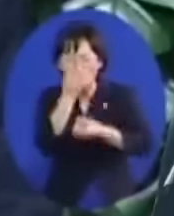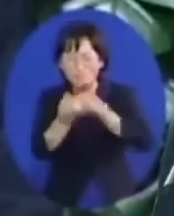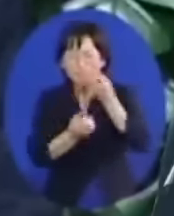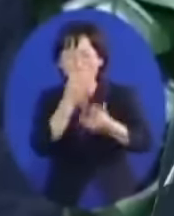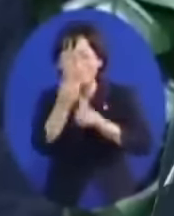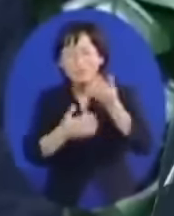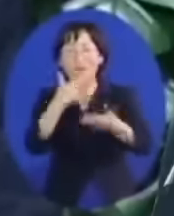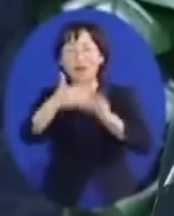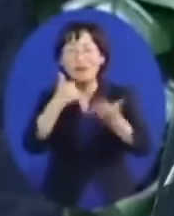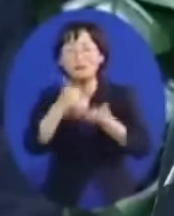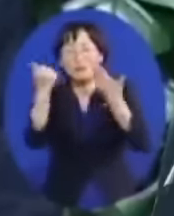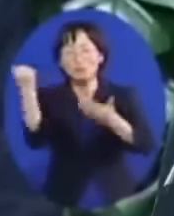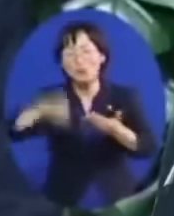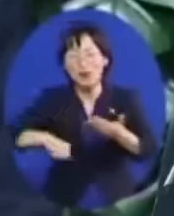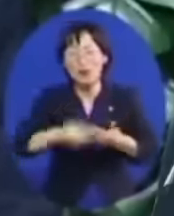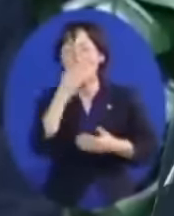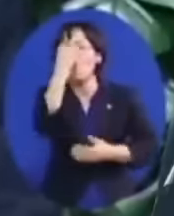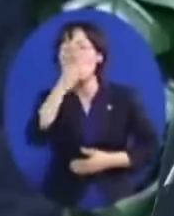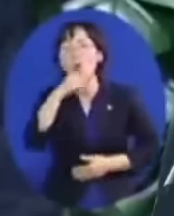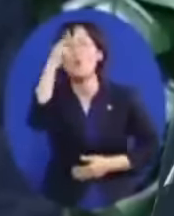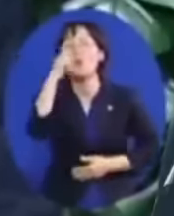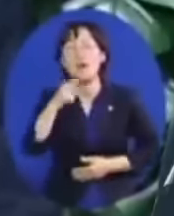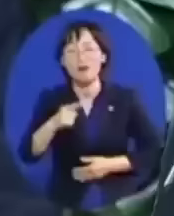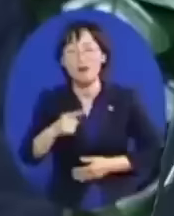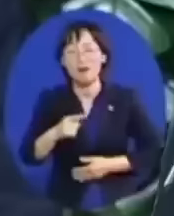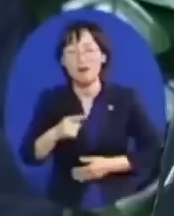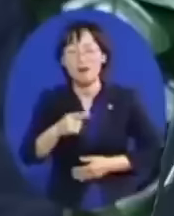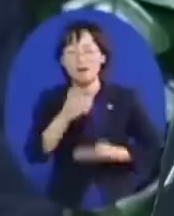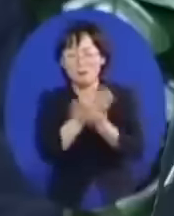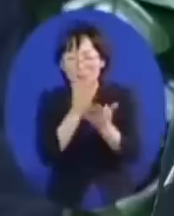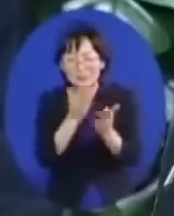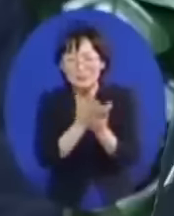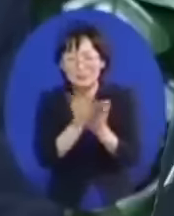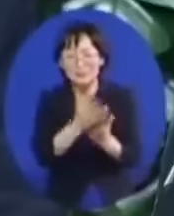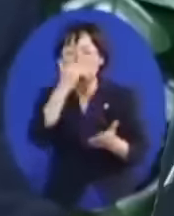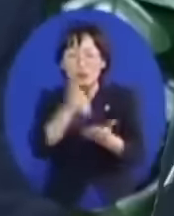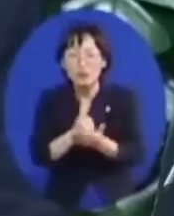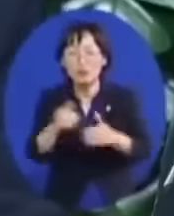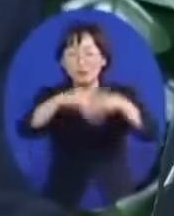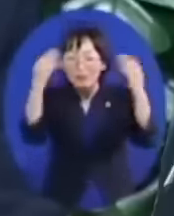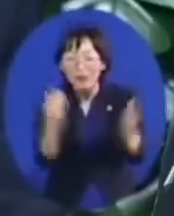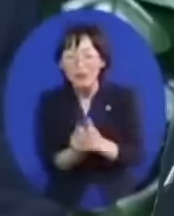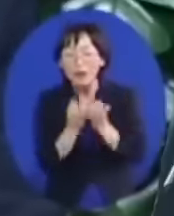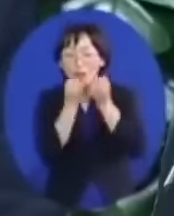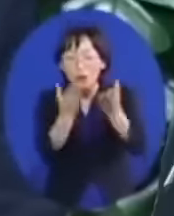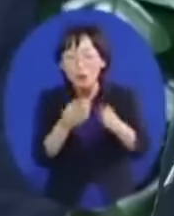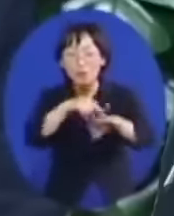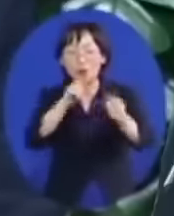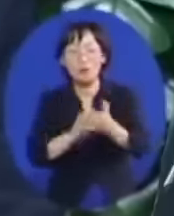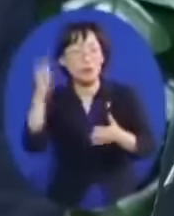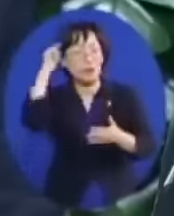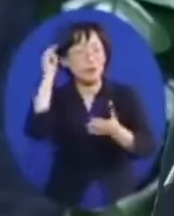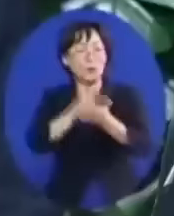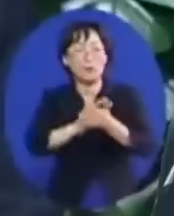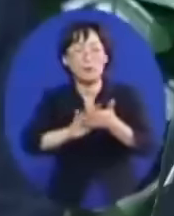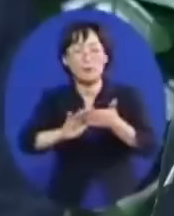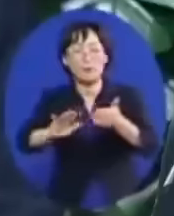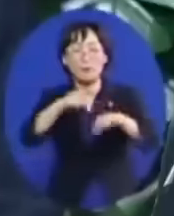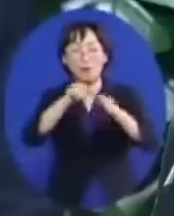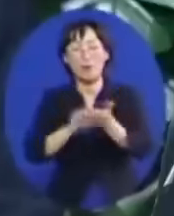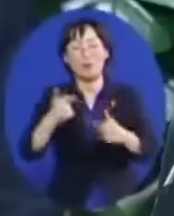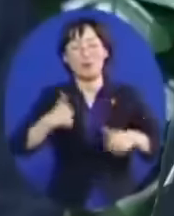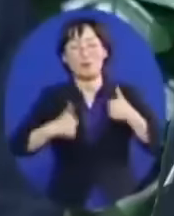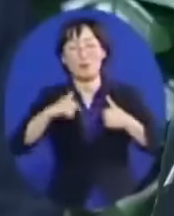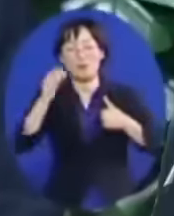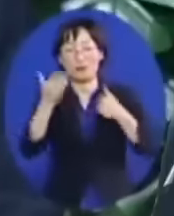하나님께 불순종하고 교만하고 오만한 죄 온갖 것을 다 회개하니까 마음이 굉장히 상쾌해지더라고요. 마음이